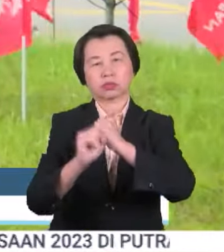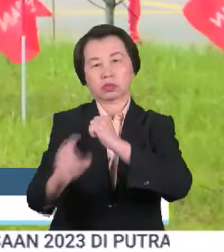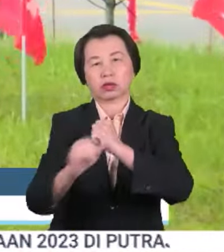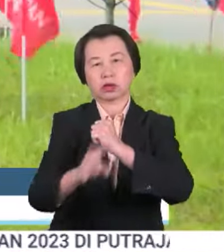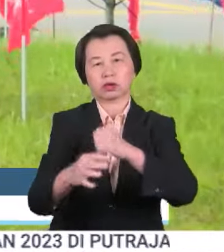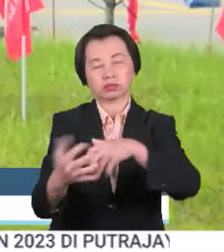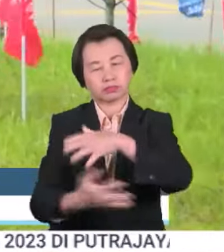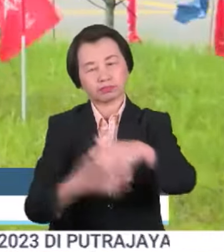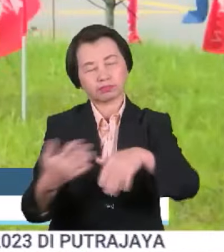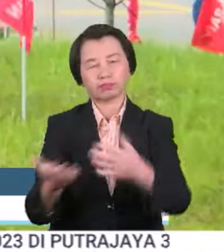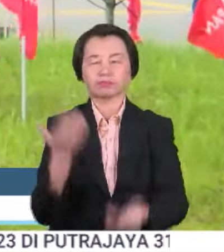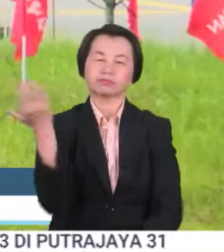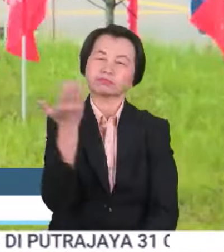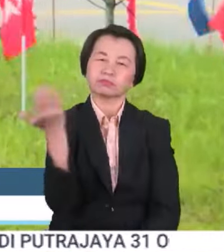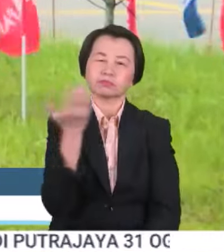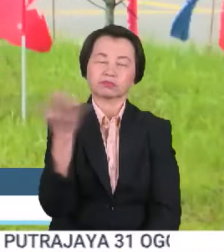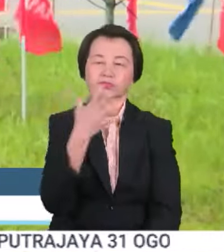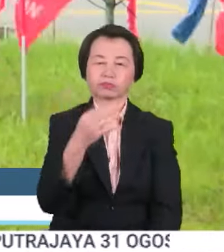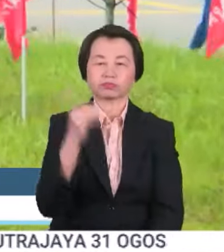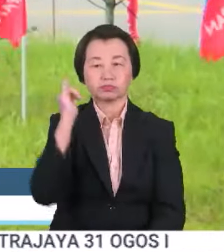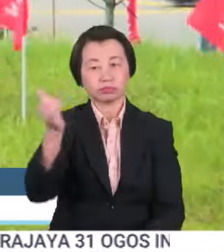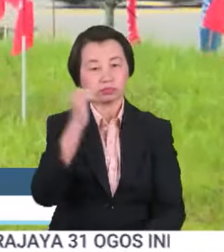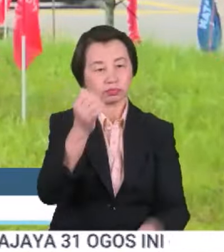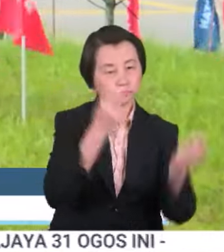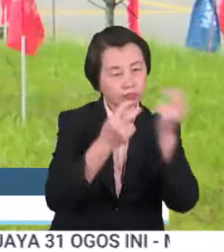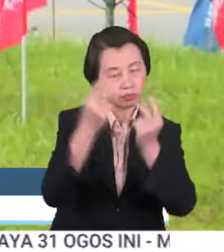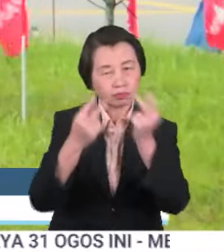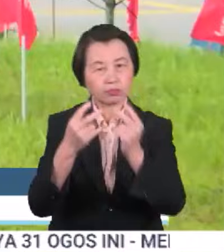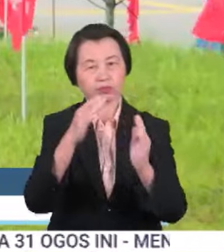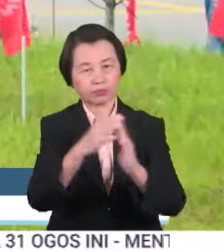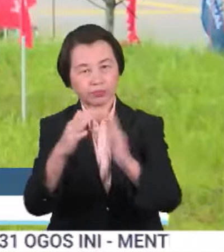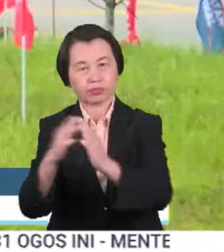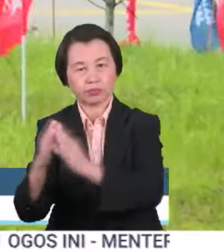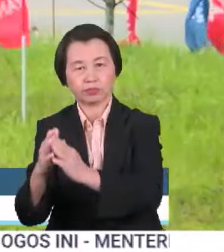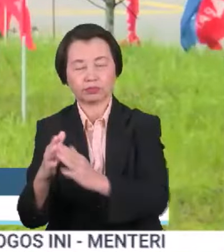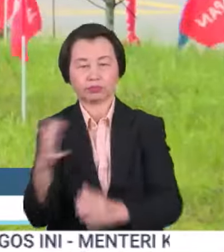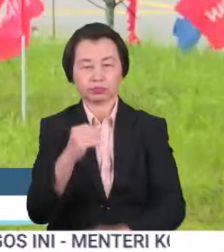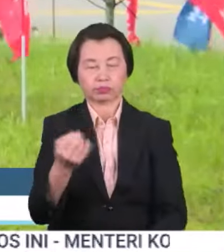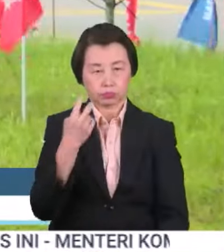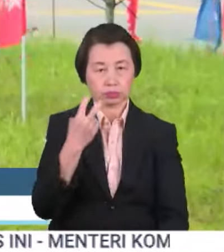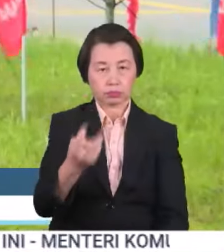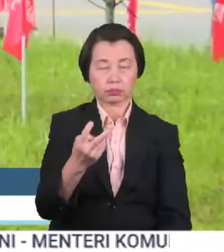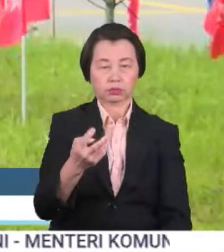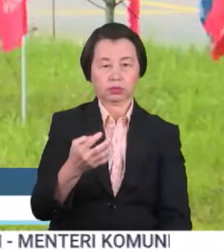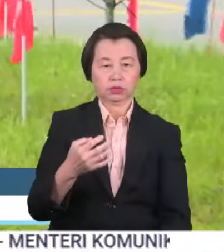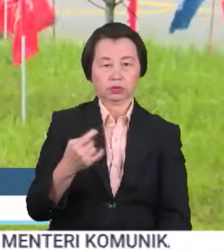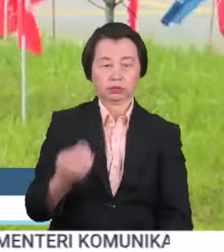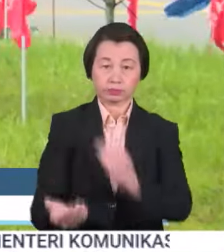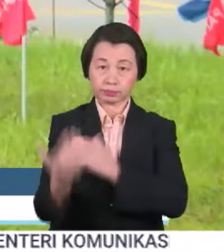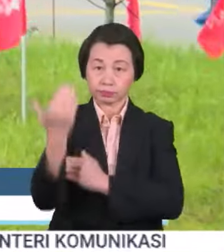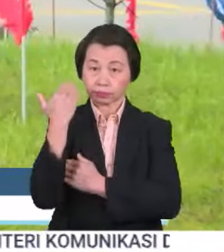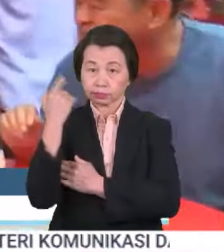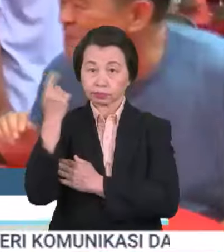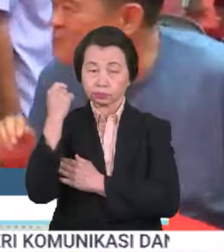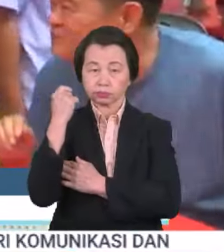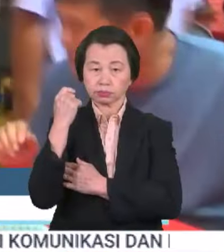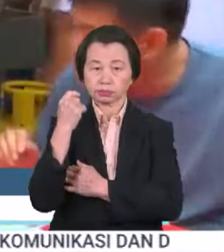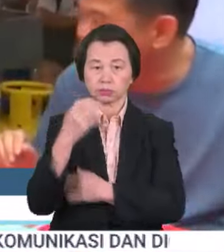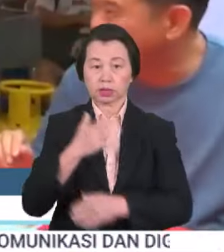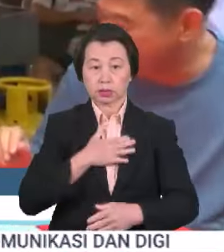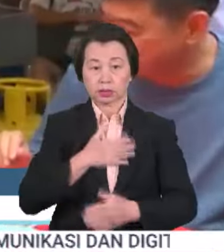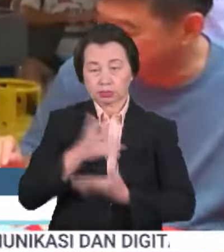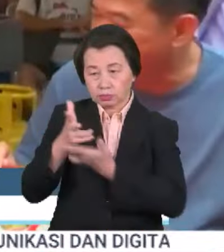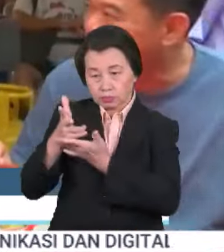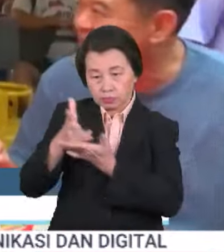aktiviti santai mahupun ziarah. Dilihat di mana sebelah pagi tadi kru saya